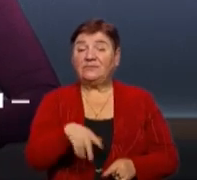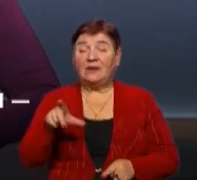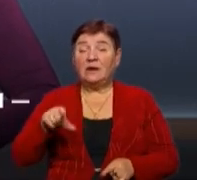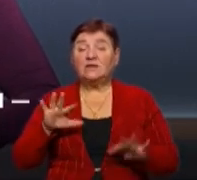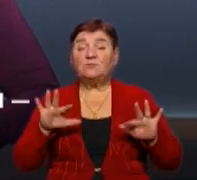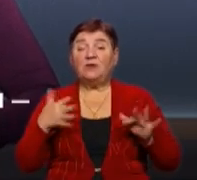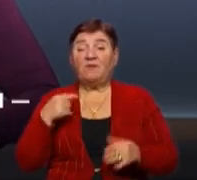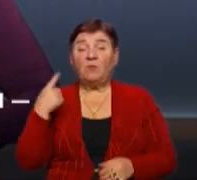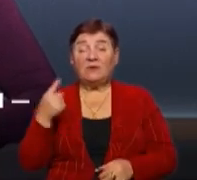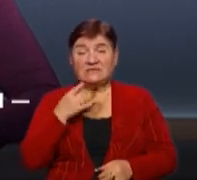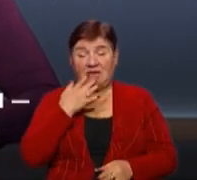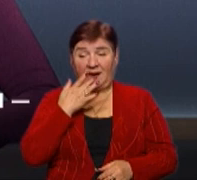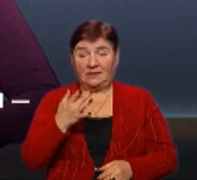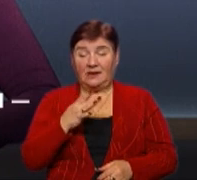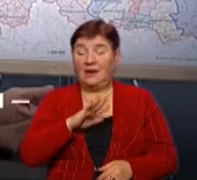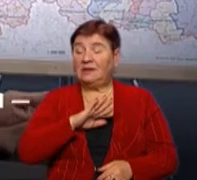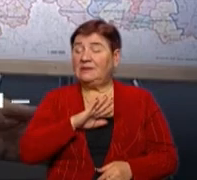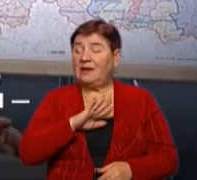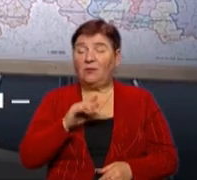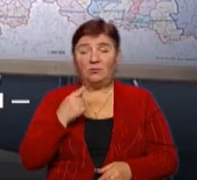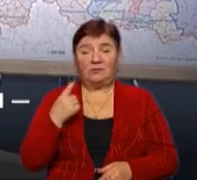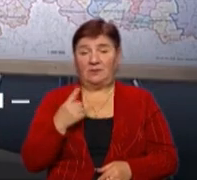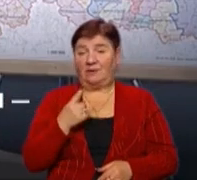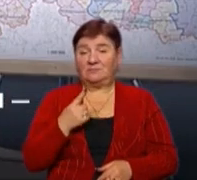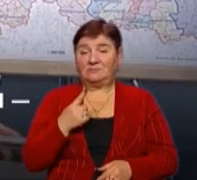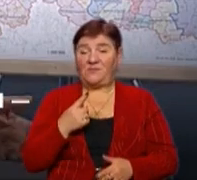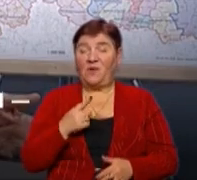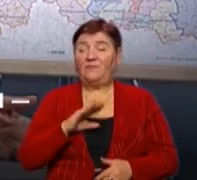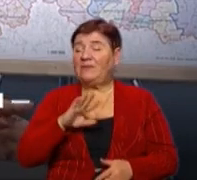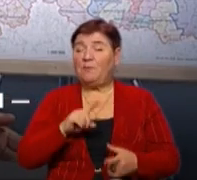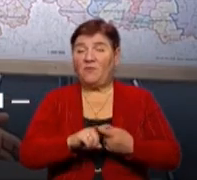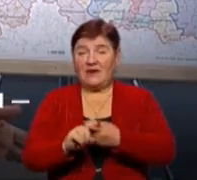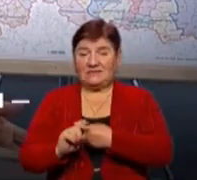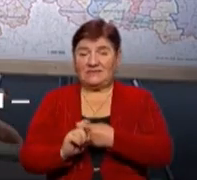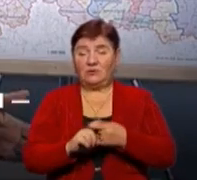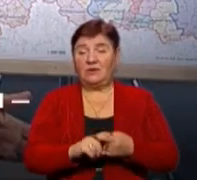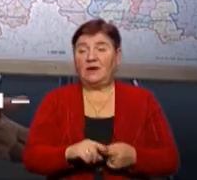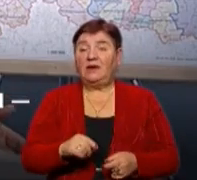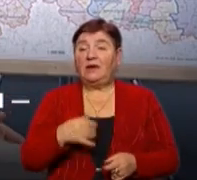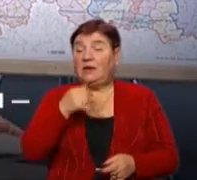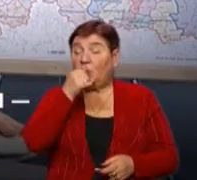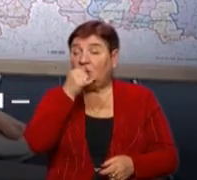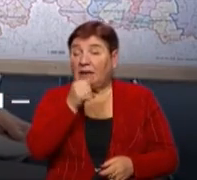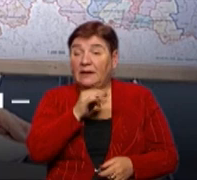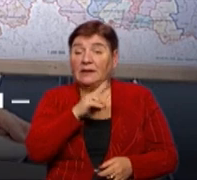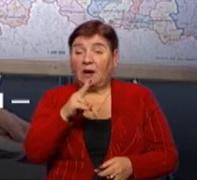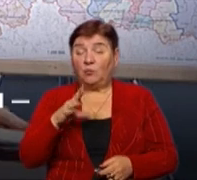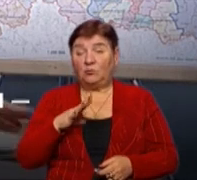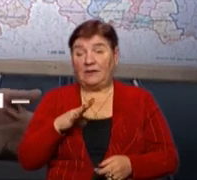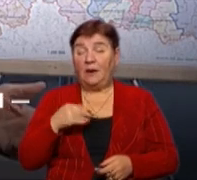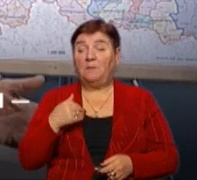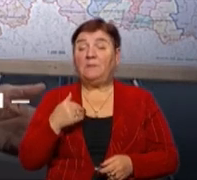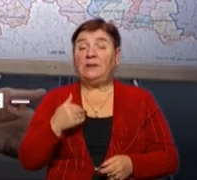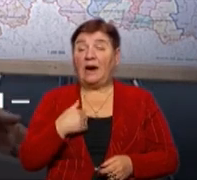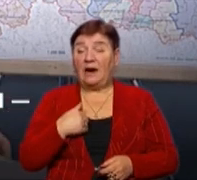із подіями в обласній раді? Жодним чином. Абсолютно не пов'язано і не могло бути ніяк пов'язано, тому